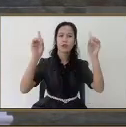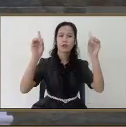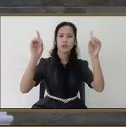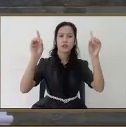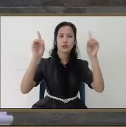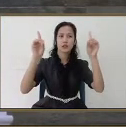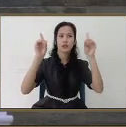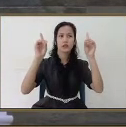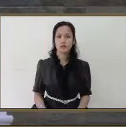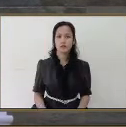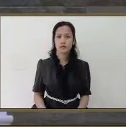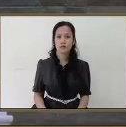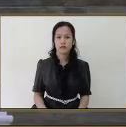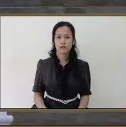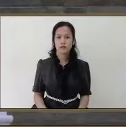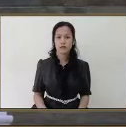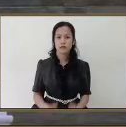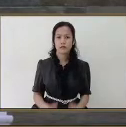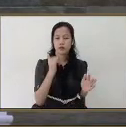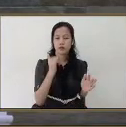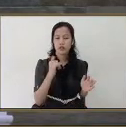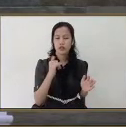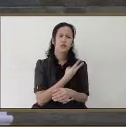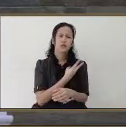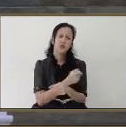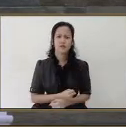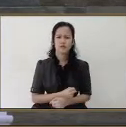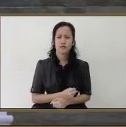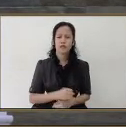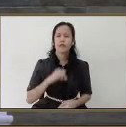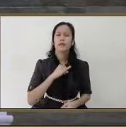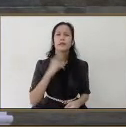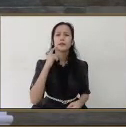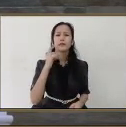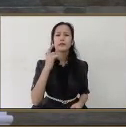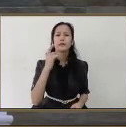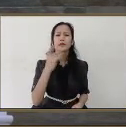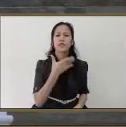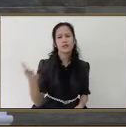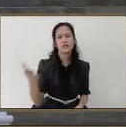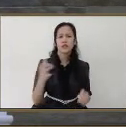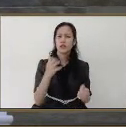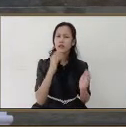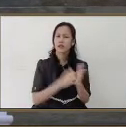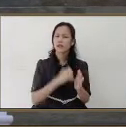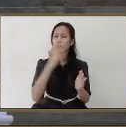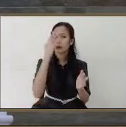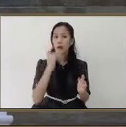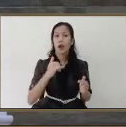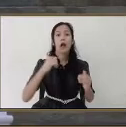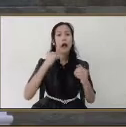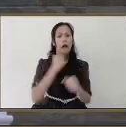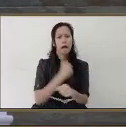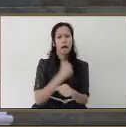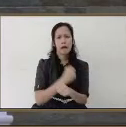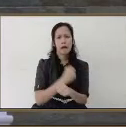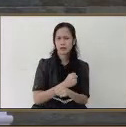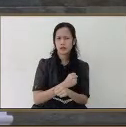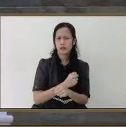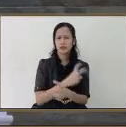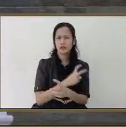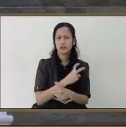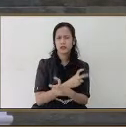Kaya minsan nahihirapan po tayo. I'm not gonna preach, I'm just saying this. Kaya nahihirapan tayo mag-apply kasi tamad tayo sa